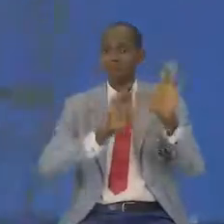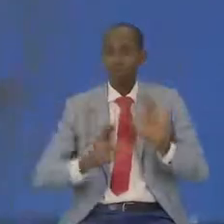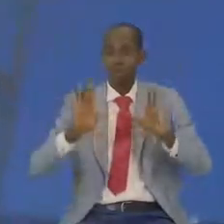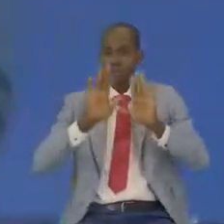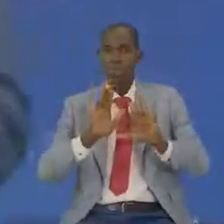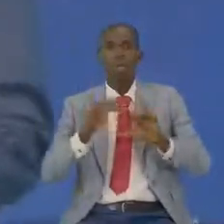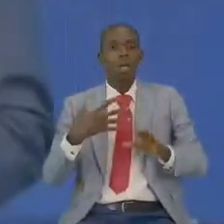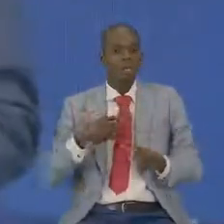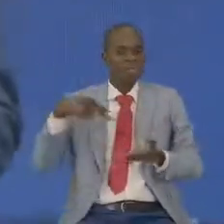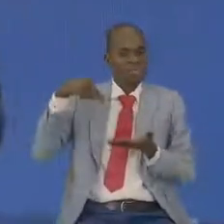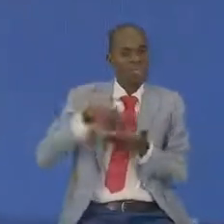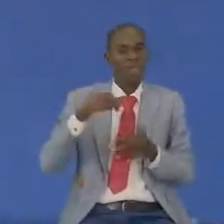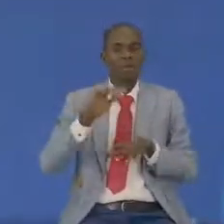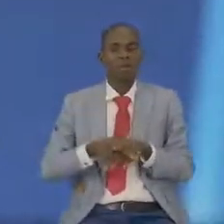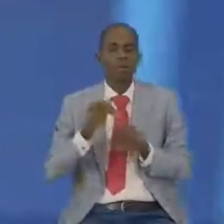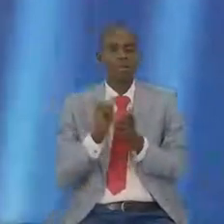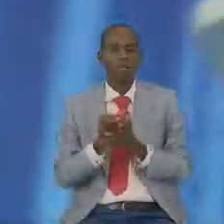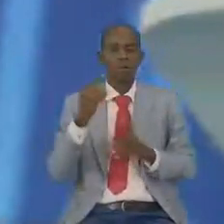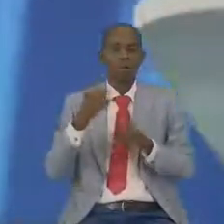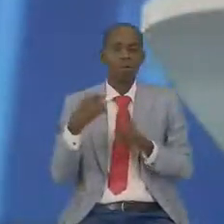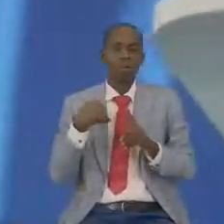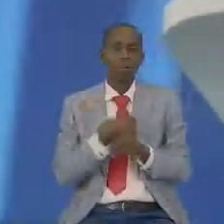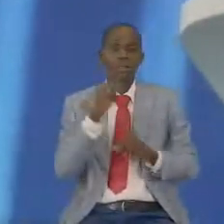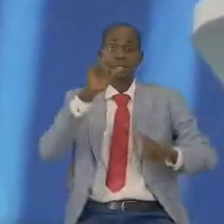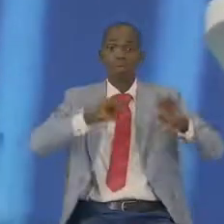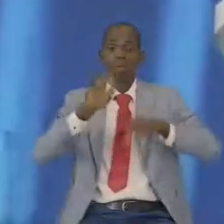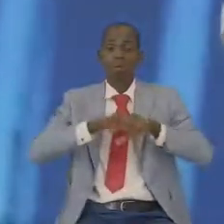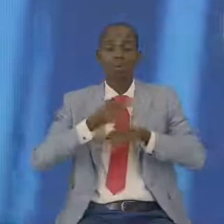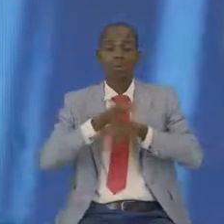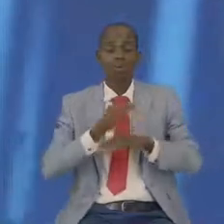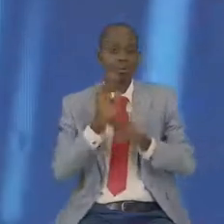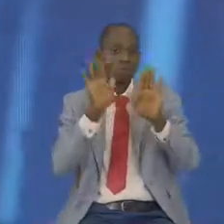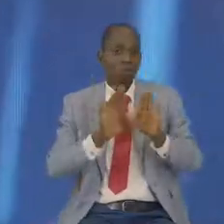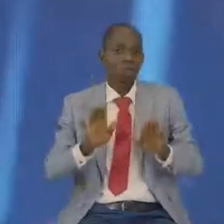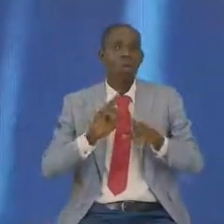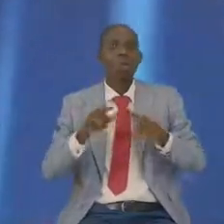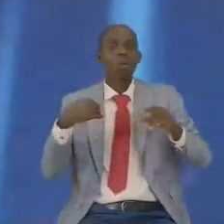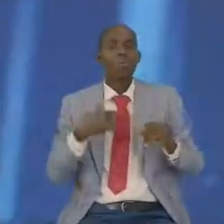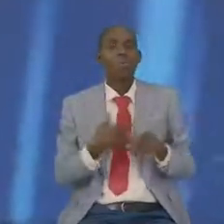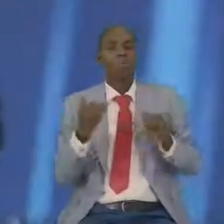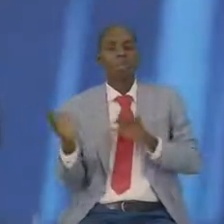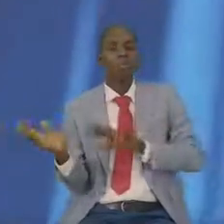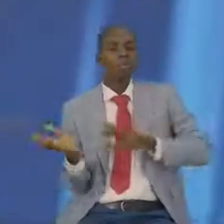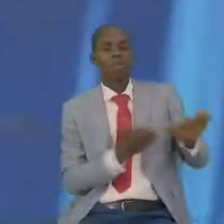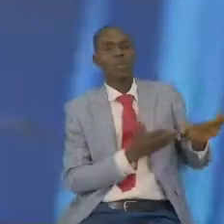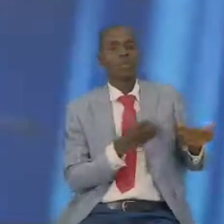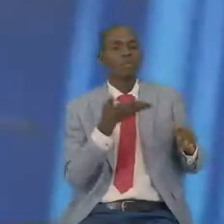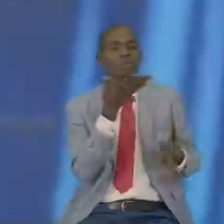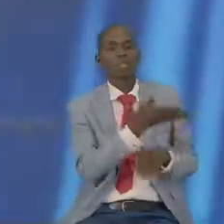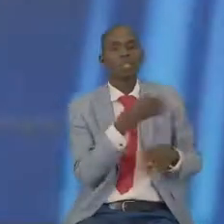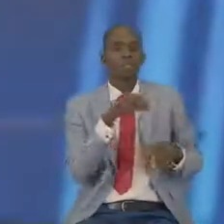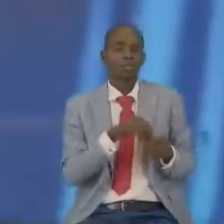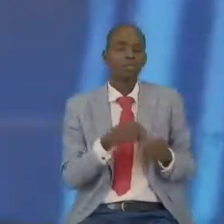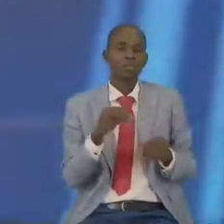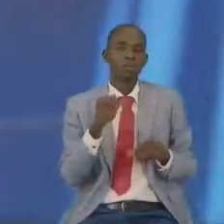comptons sur les promesses, nous nous asseyons aux abords. Ce n'est plus l'église